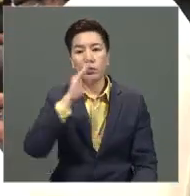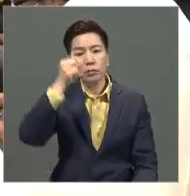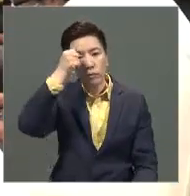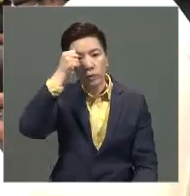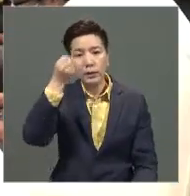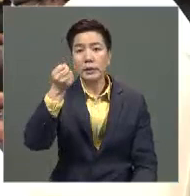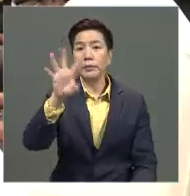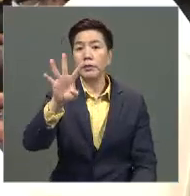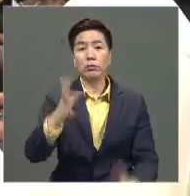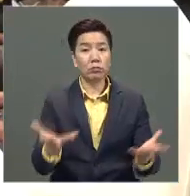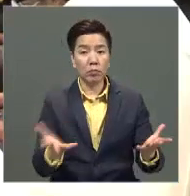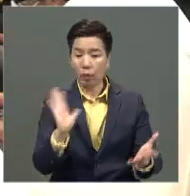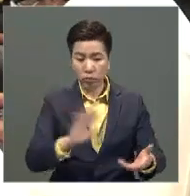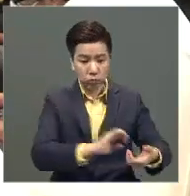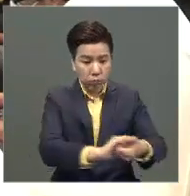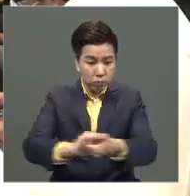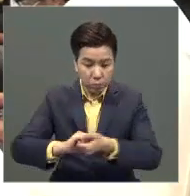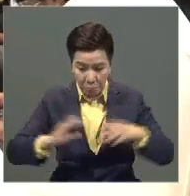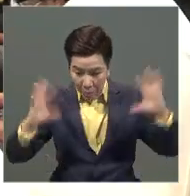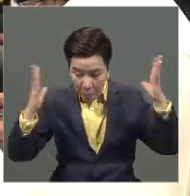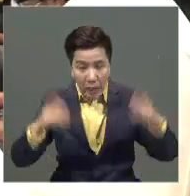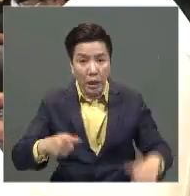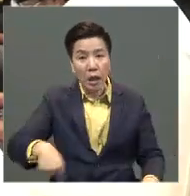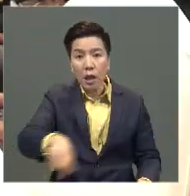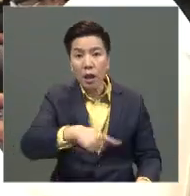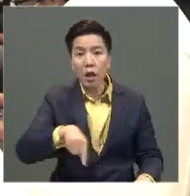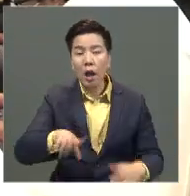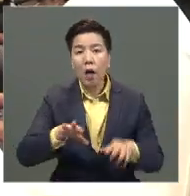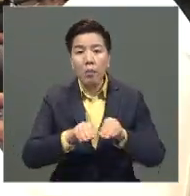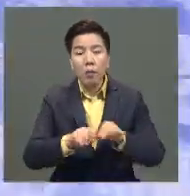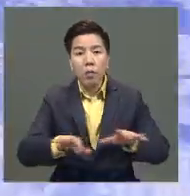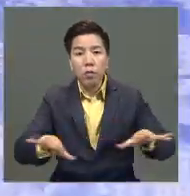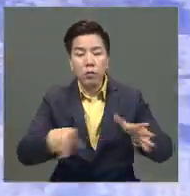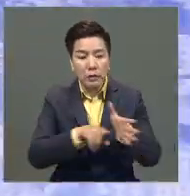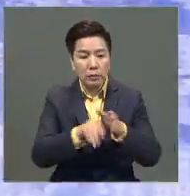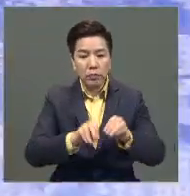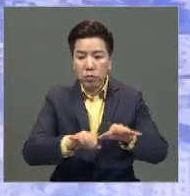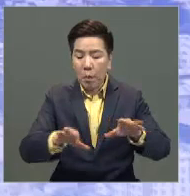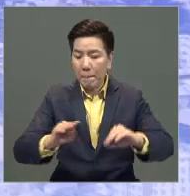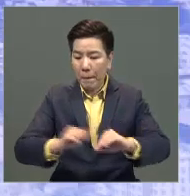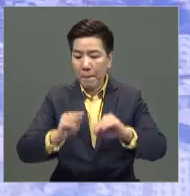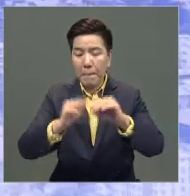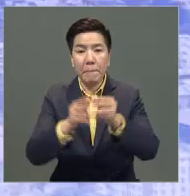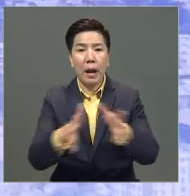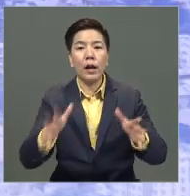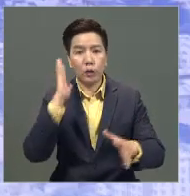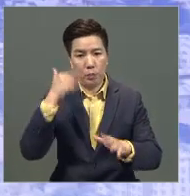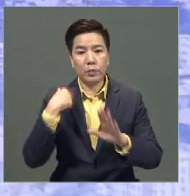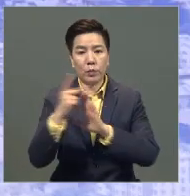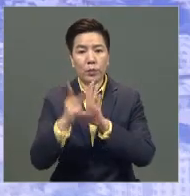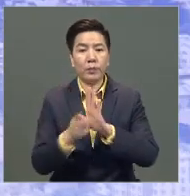นี้ไม่ได้รับความร่วมมือนะครับและมีการแพร่กระจายกันไปมาตรการเพิ่มเติมขึ้นมาก็จะเกิดขึ้น